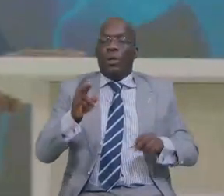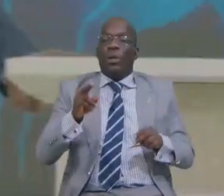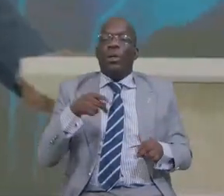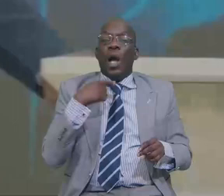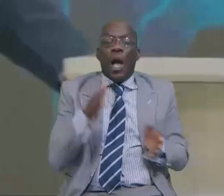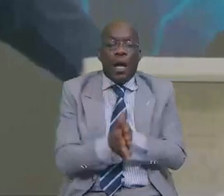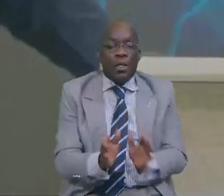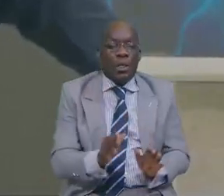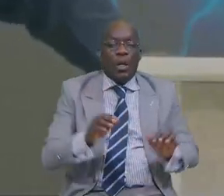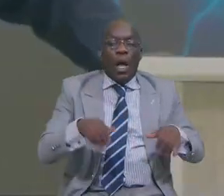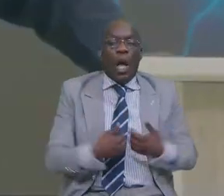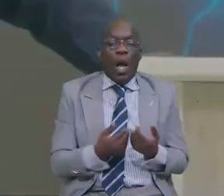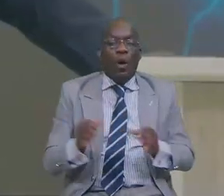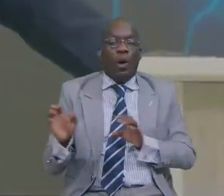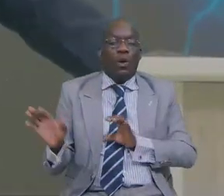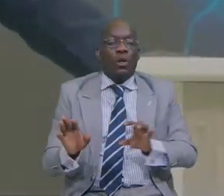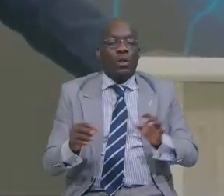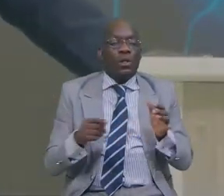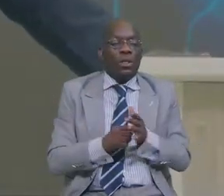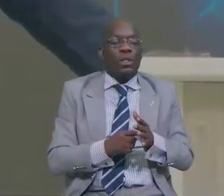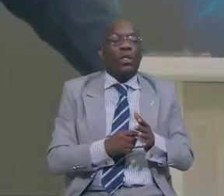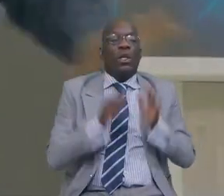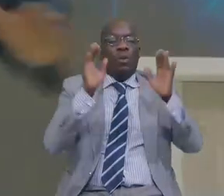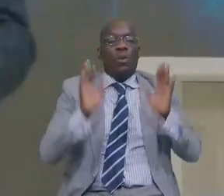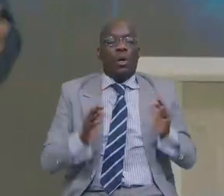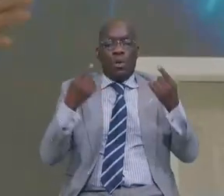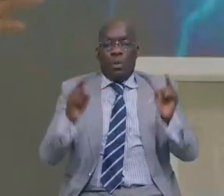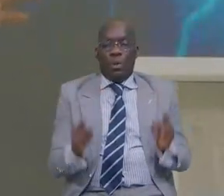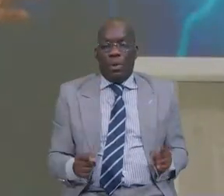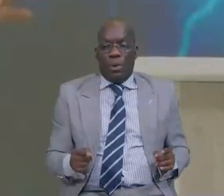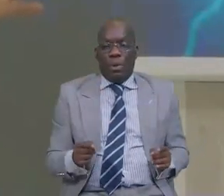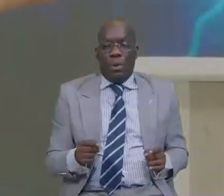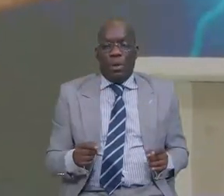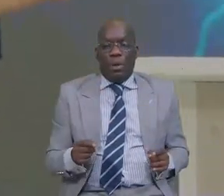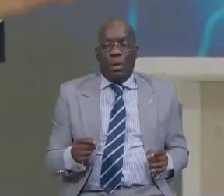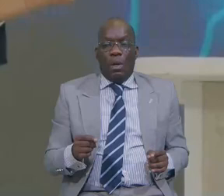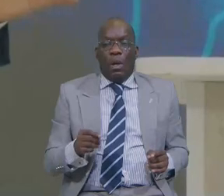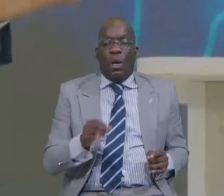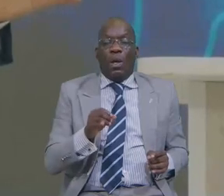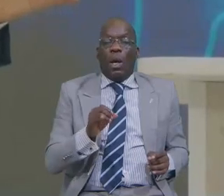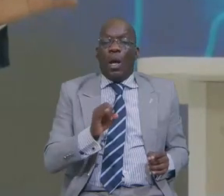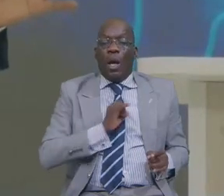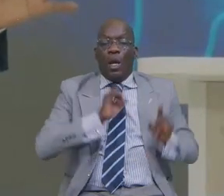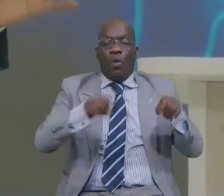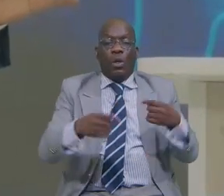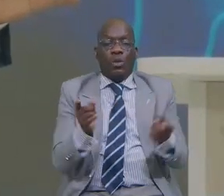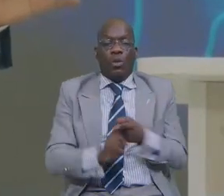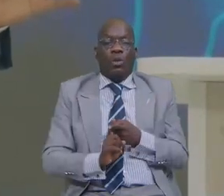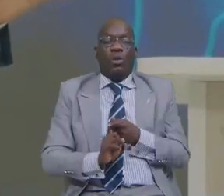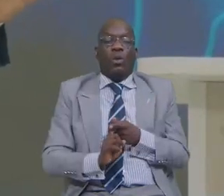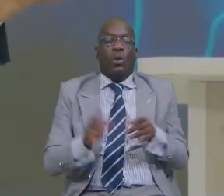manifestations-là, comment est-ce que ça arrive? Je suis allé dans les Écritures avec